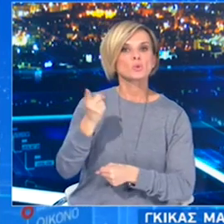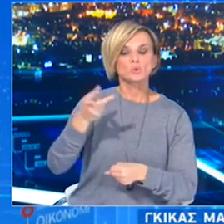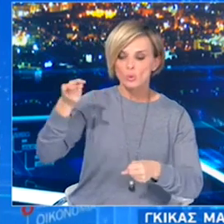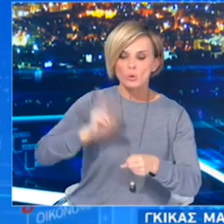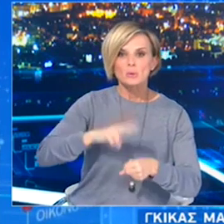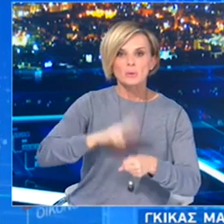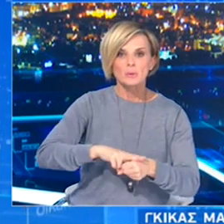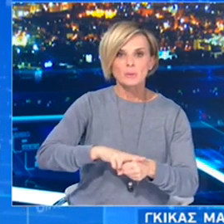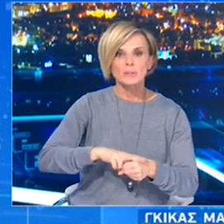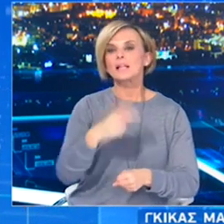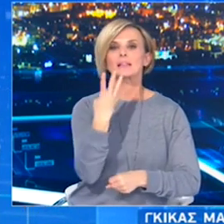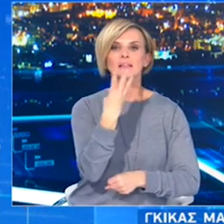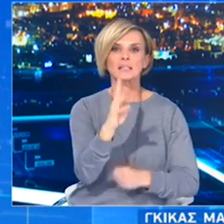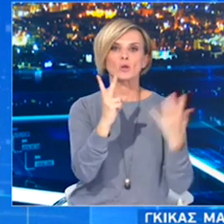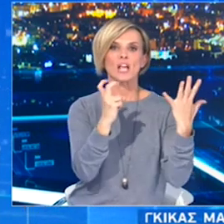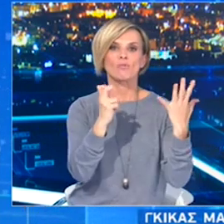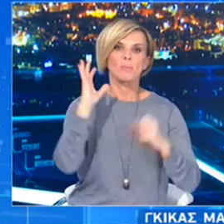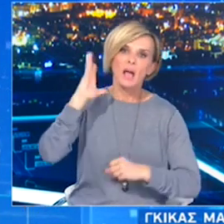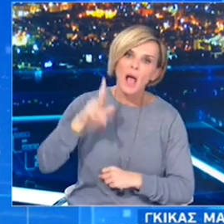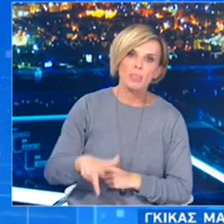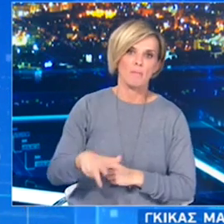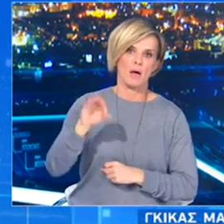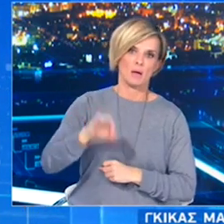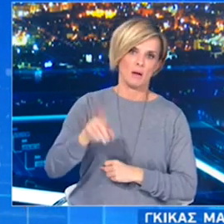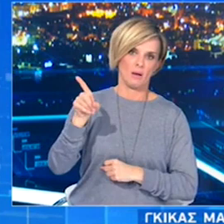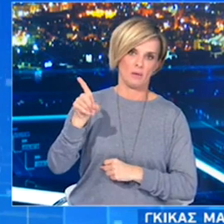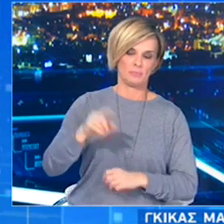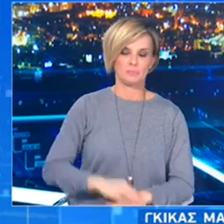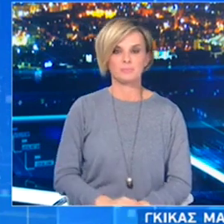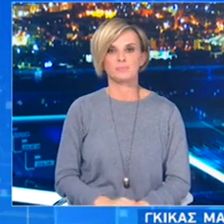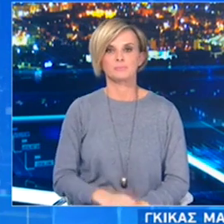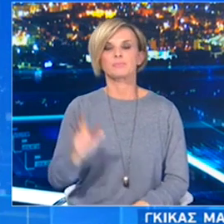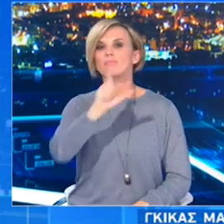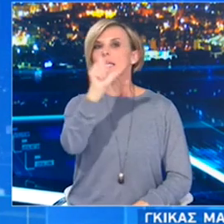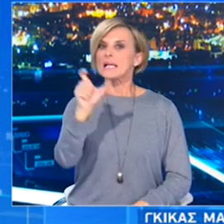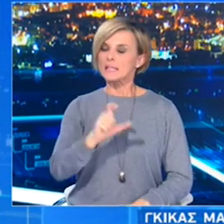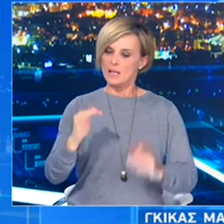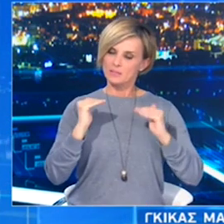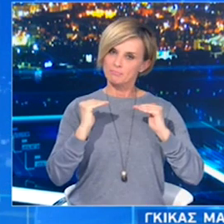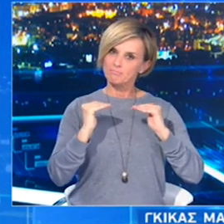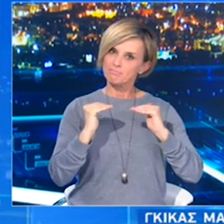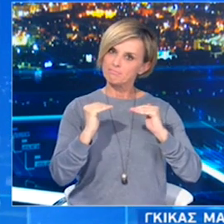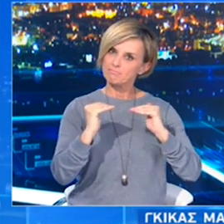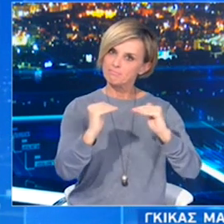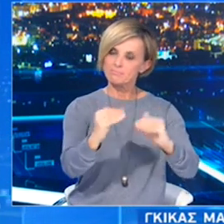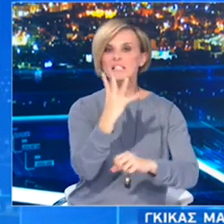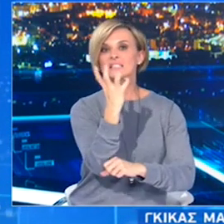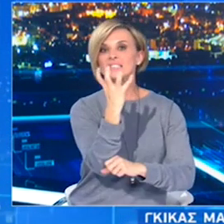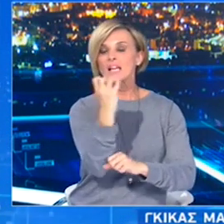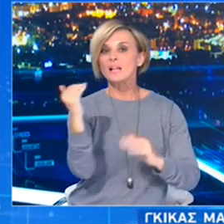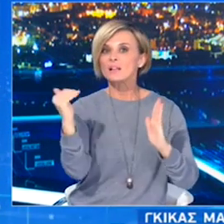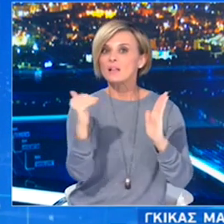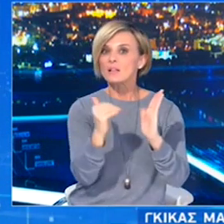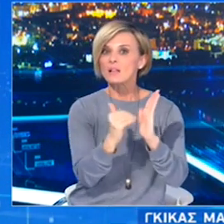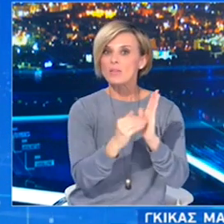ημέρα περίπου στους 470.000. Στην Ιταλία κενό βρίσκεται σε πορεία συρρήκνωσης των διαγνώσεων από 40.000 στα